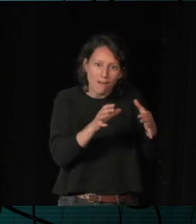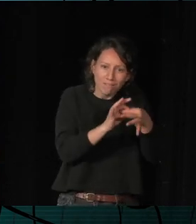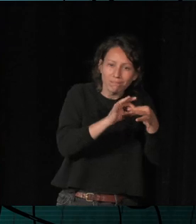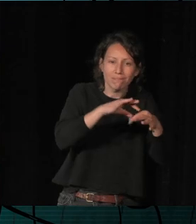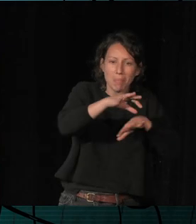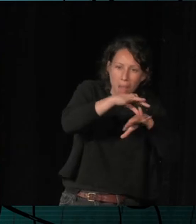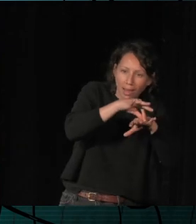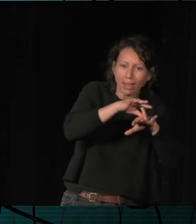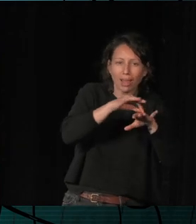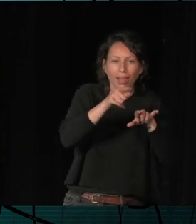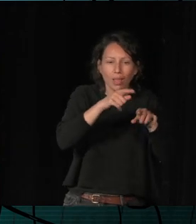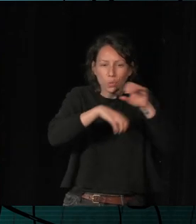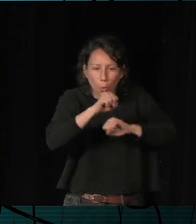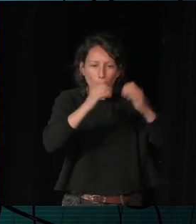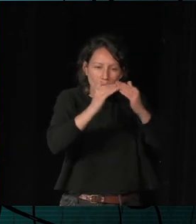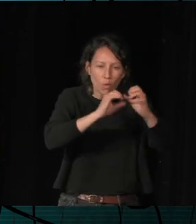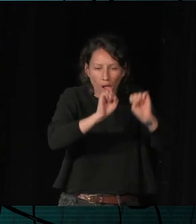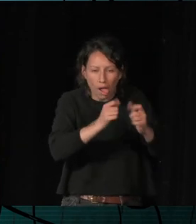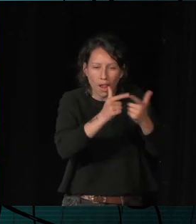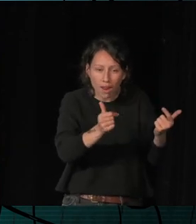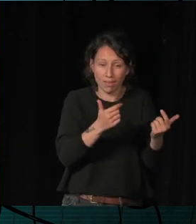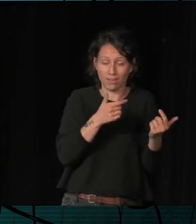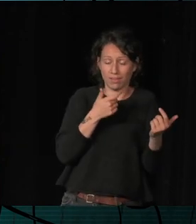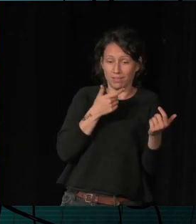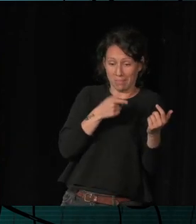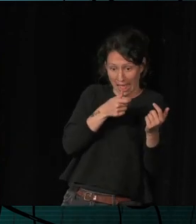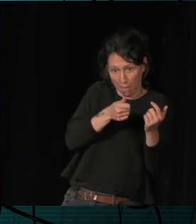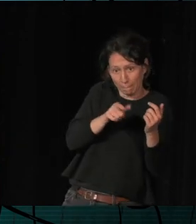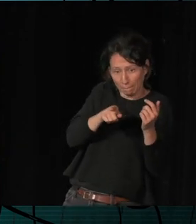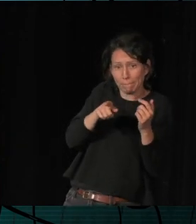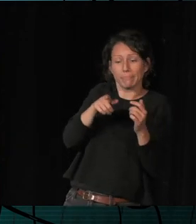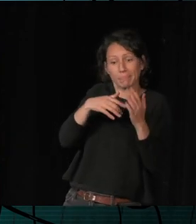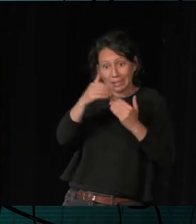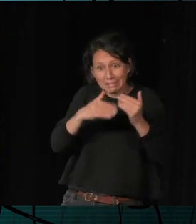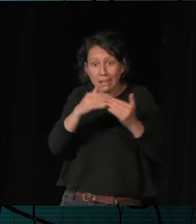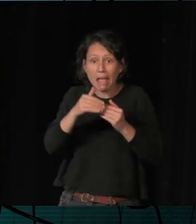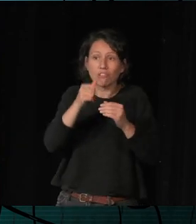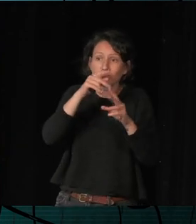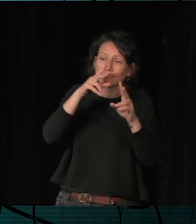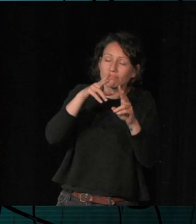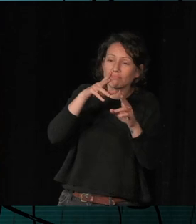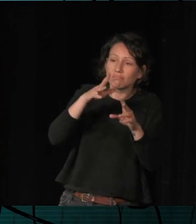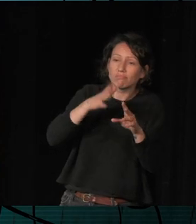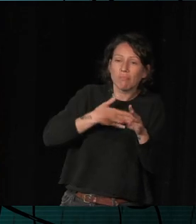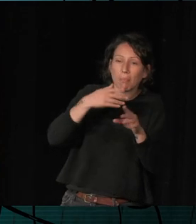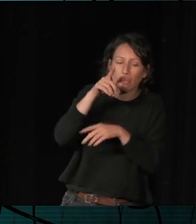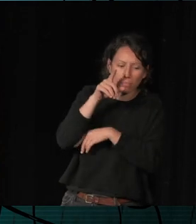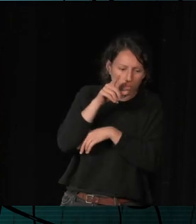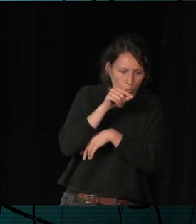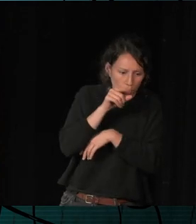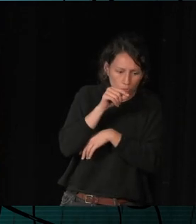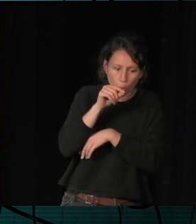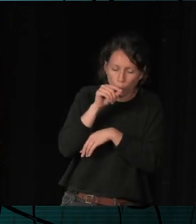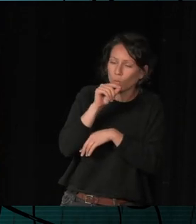intérêts. Elle commence par se décrire par son métier, qui est ornithologue, par vraiment ses actions, ses passions. Et c'est seulement quelques phrases après qu'en